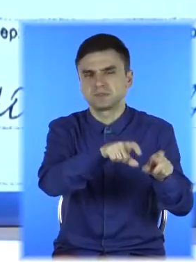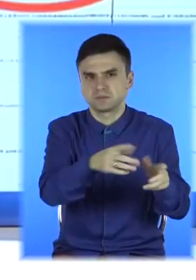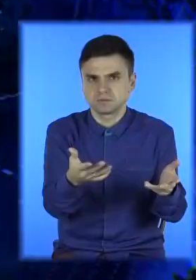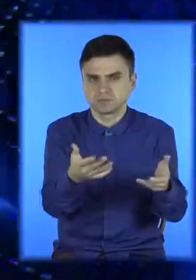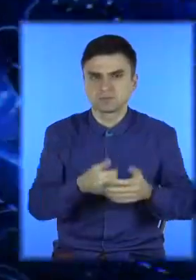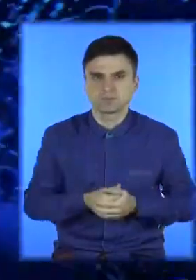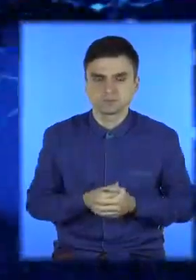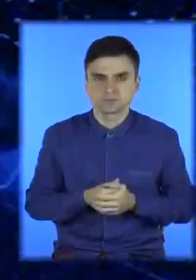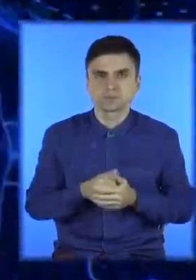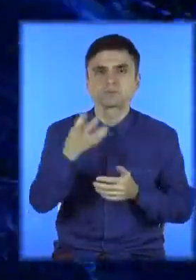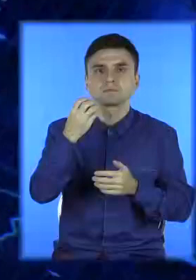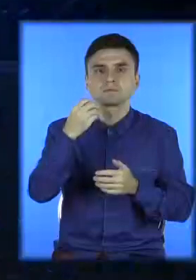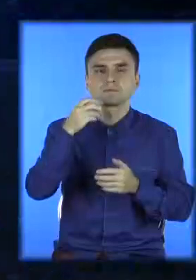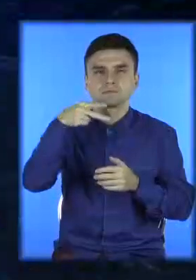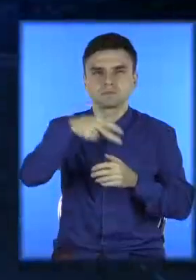декларацію.